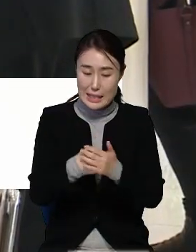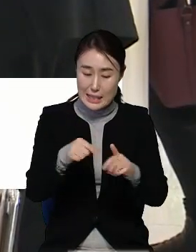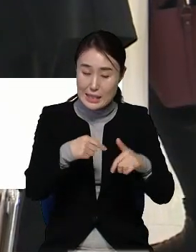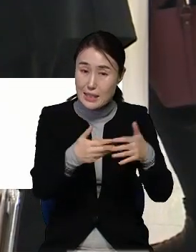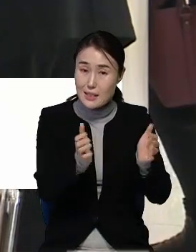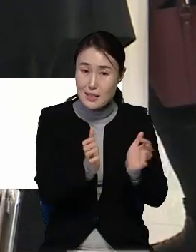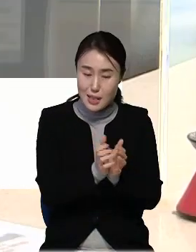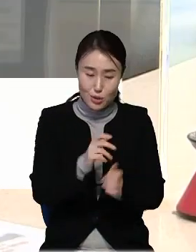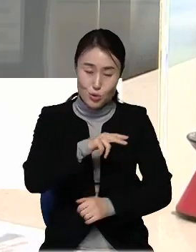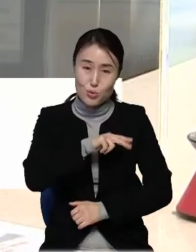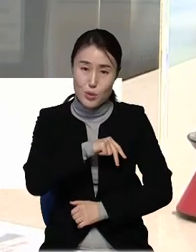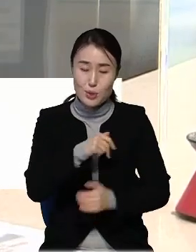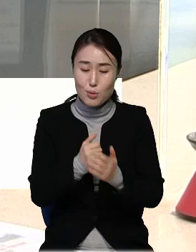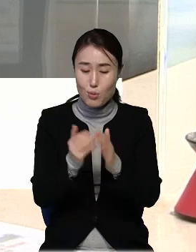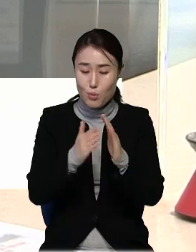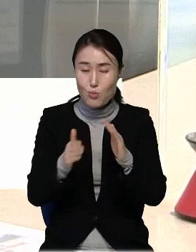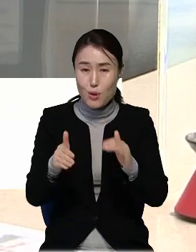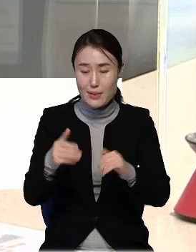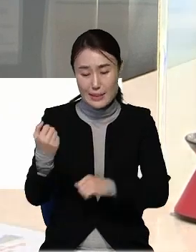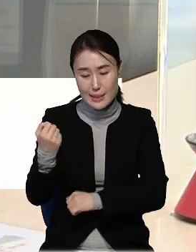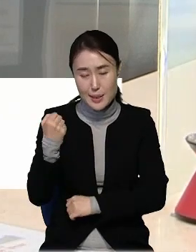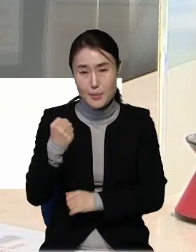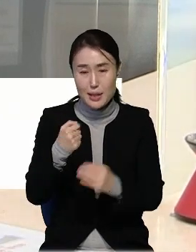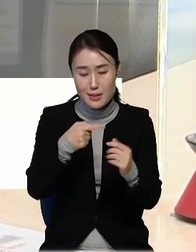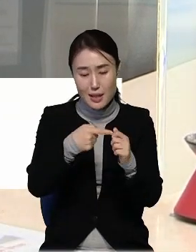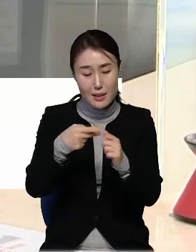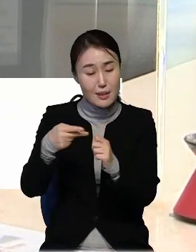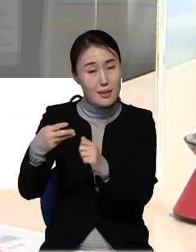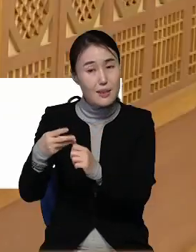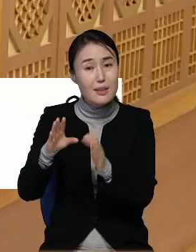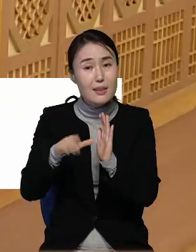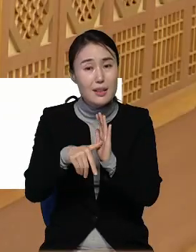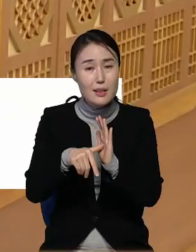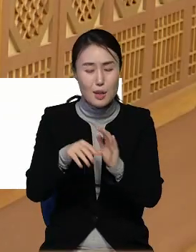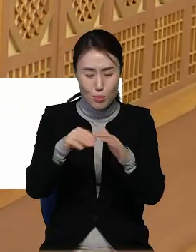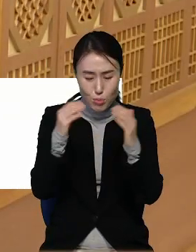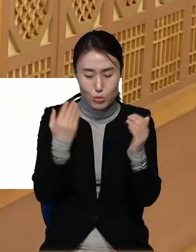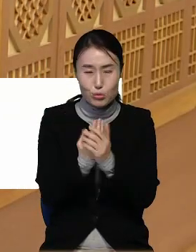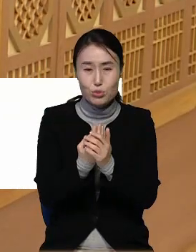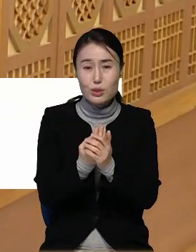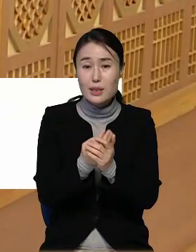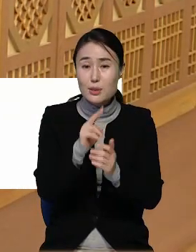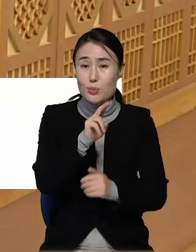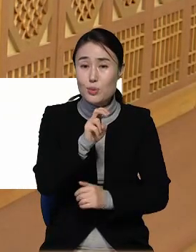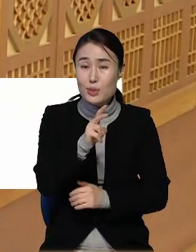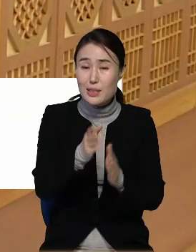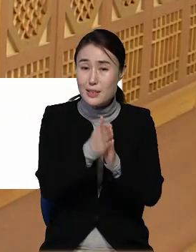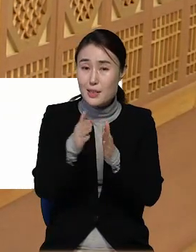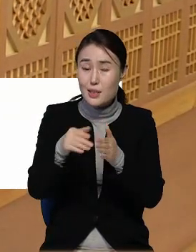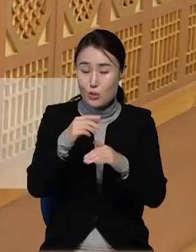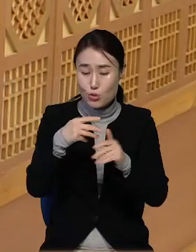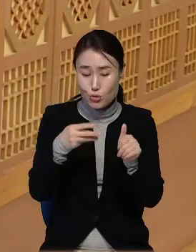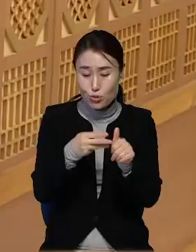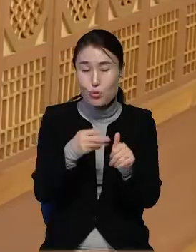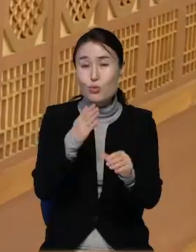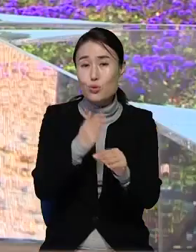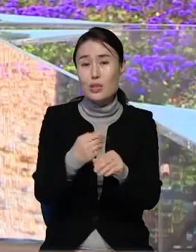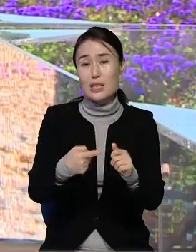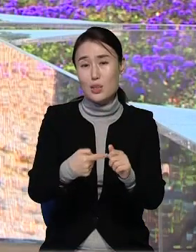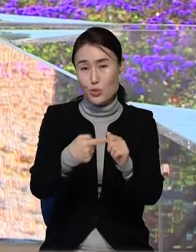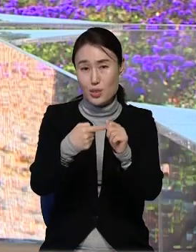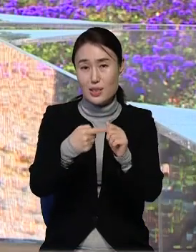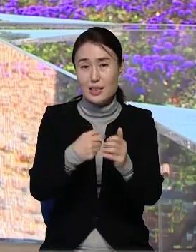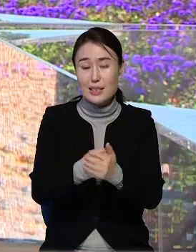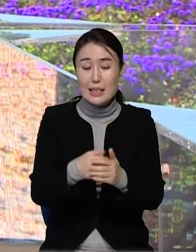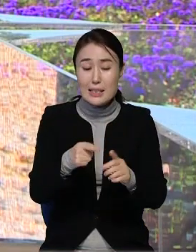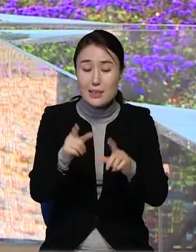자치단체장과 지방의회, 공무원 역량 등의 세 개 분야에서 모두 22개 시군구 가운데 1위를 차지했습니다.